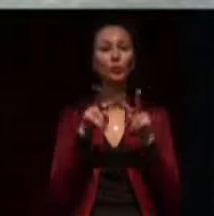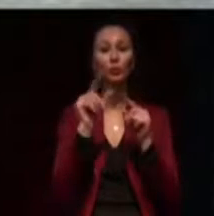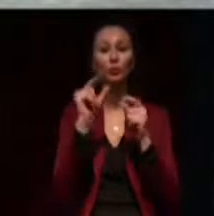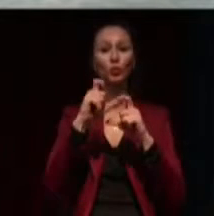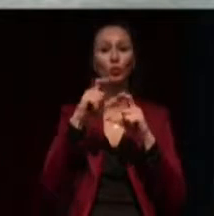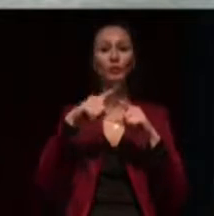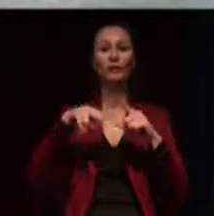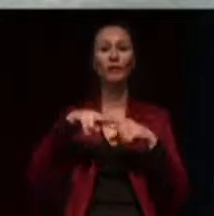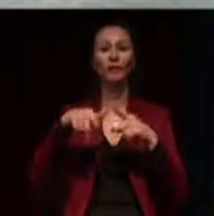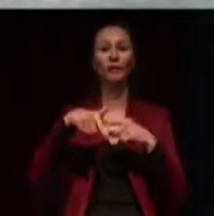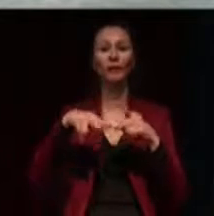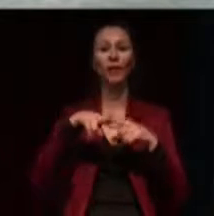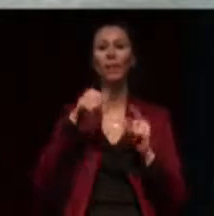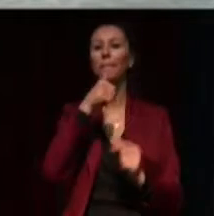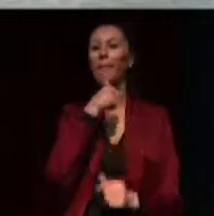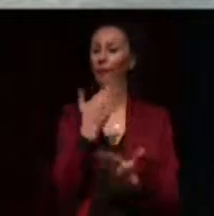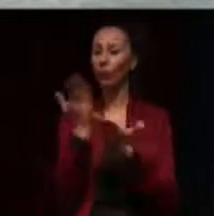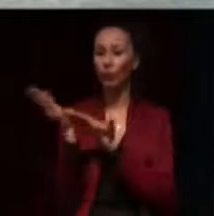buyurun.